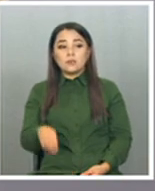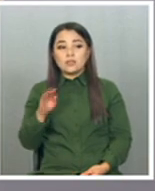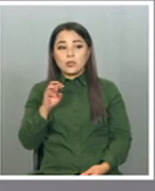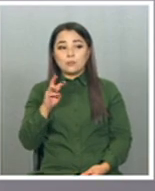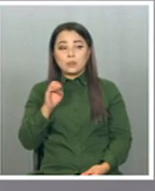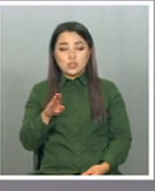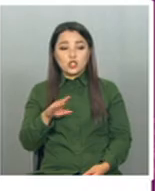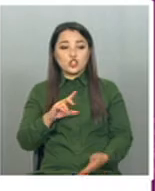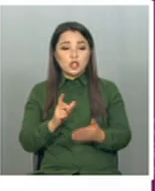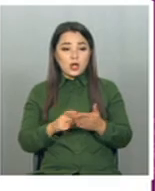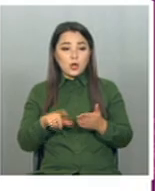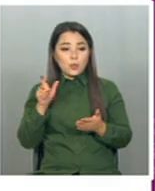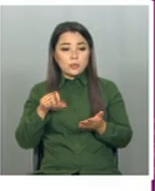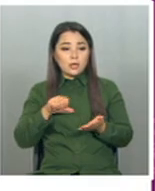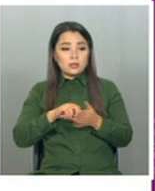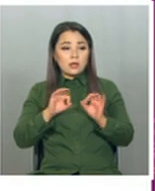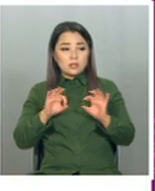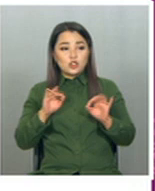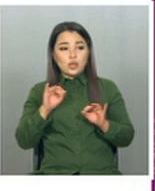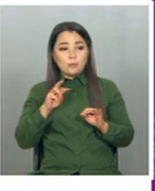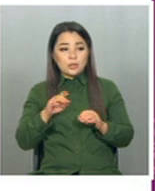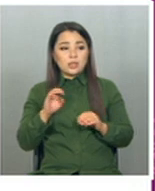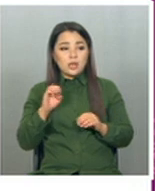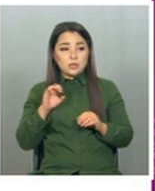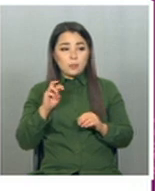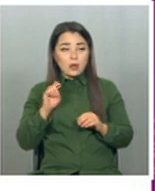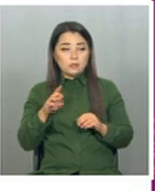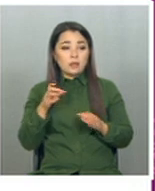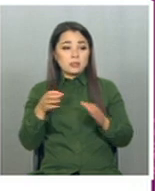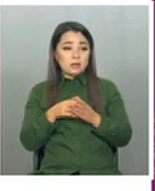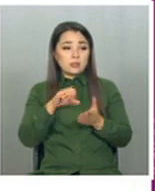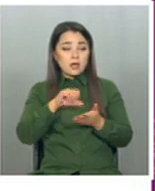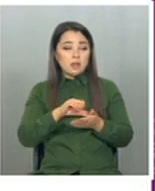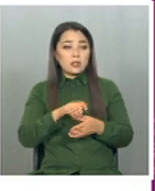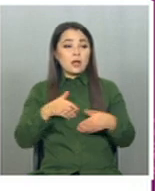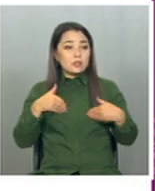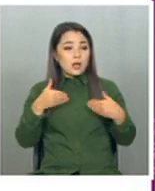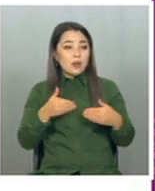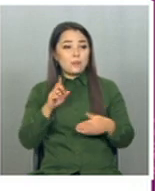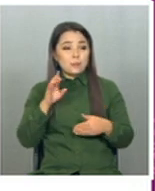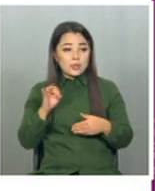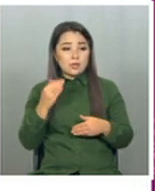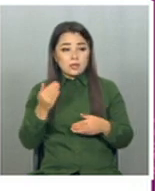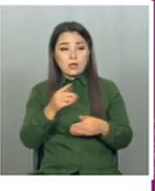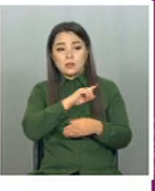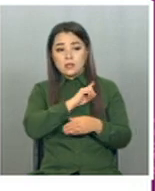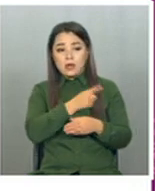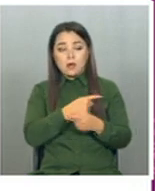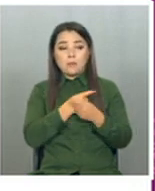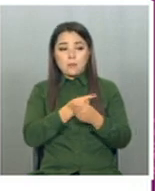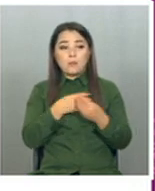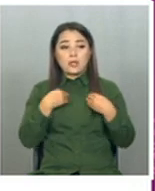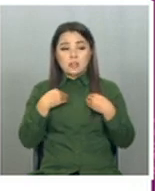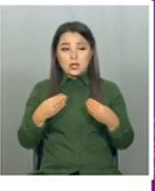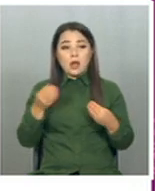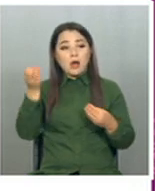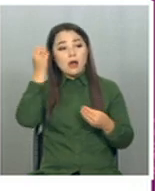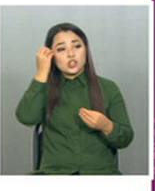Жиембет жырау, Жиембет есімханның кеңесші биі, беделді батыры,